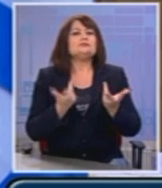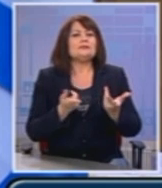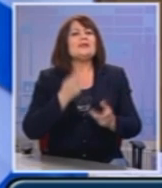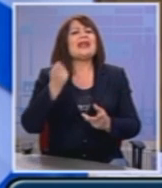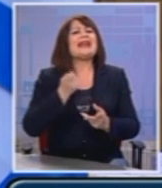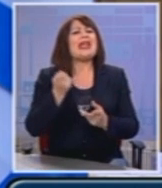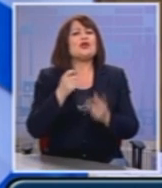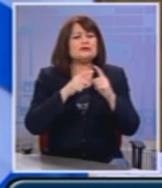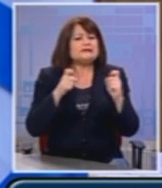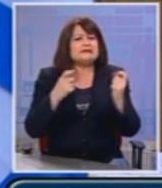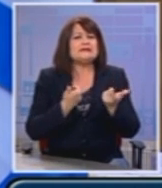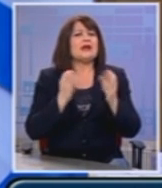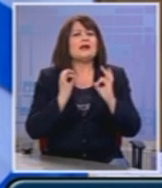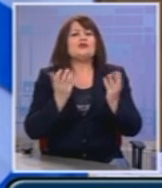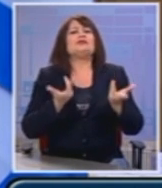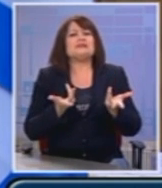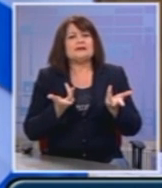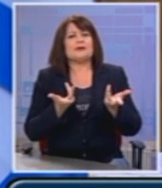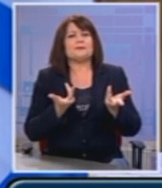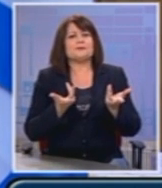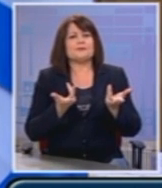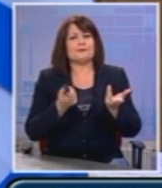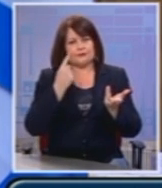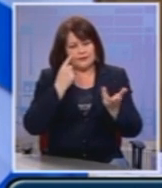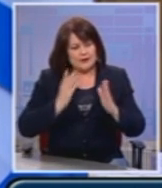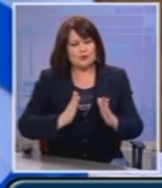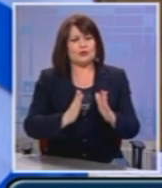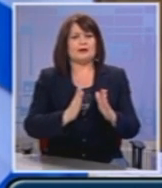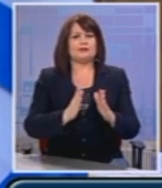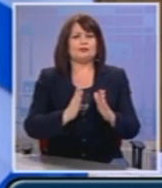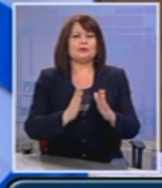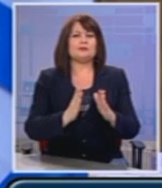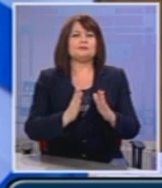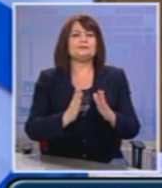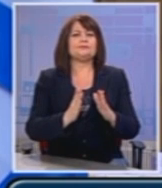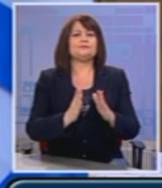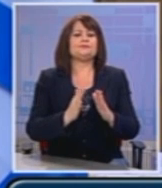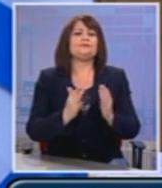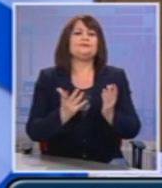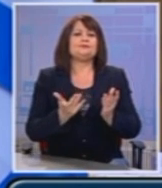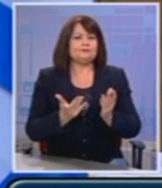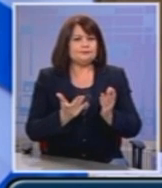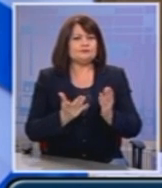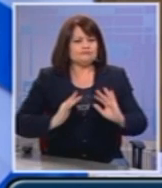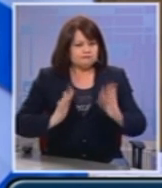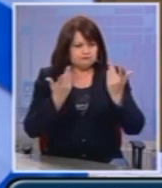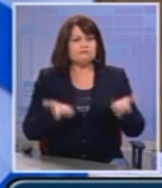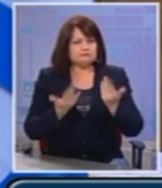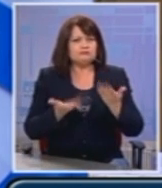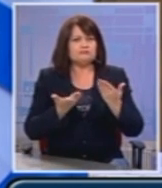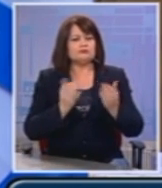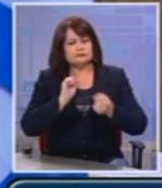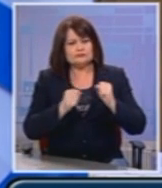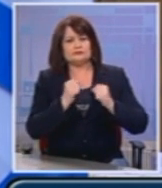χρέους και να προαγάγει την κινητοποίηση και